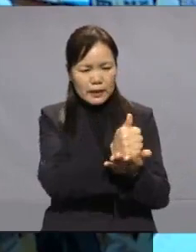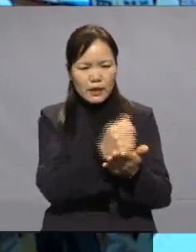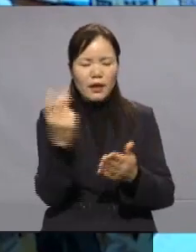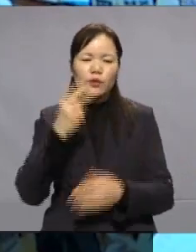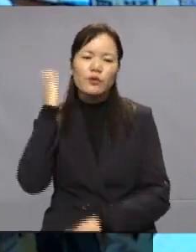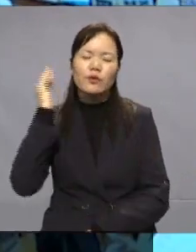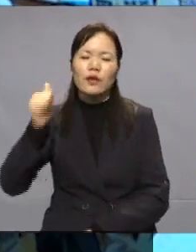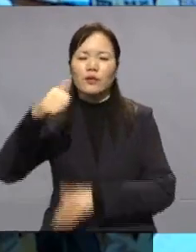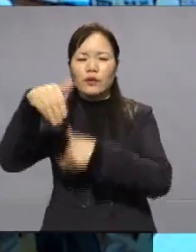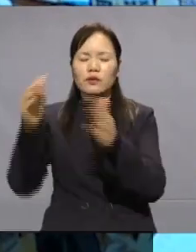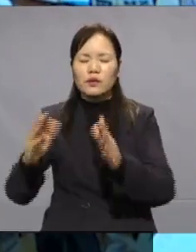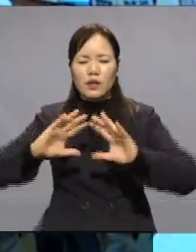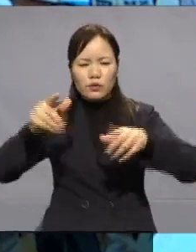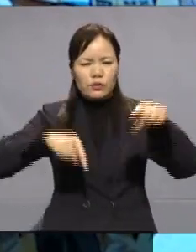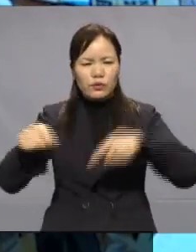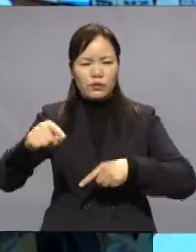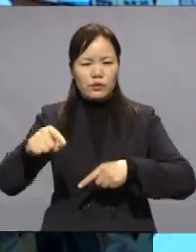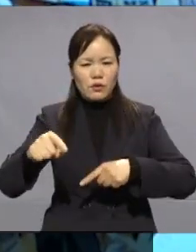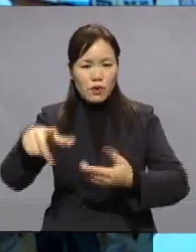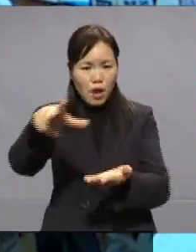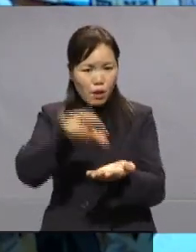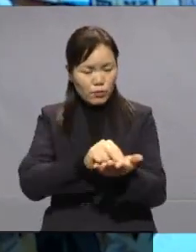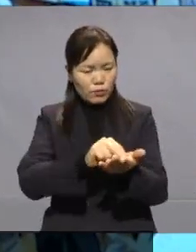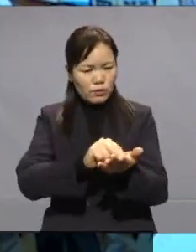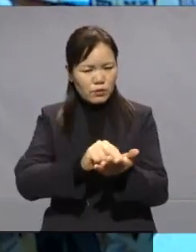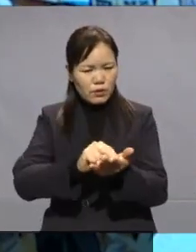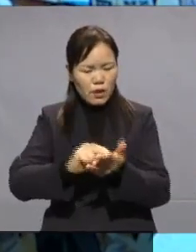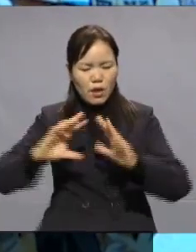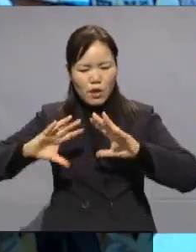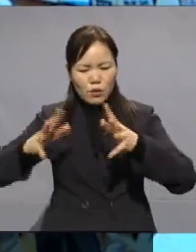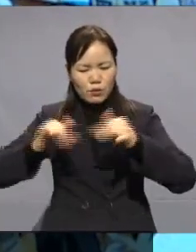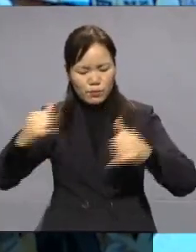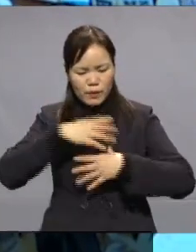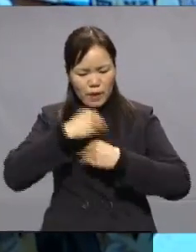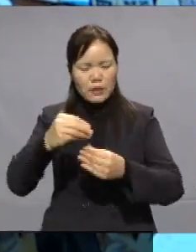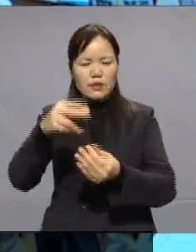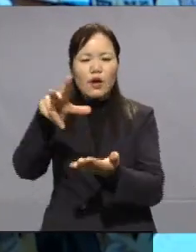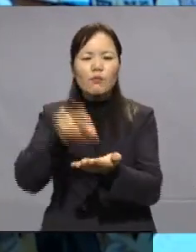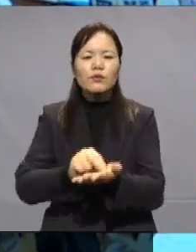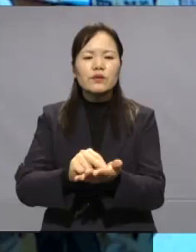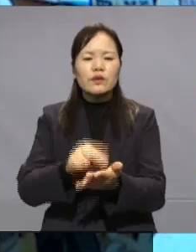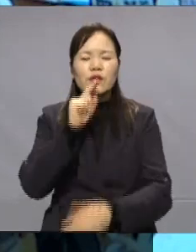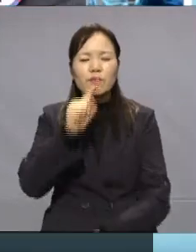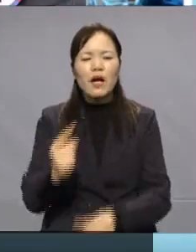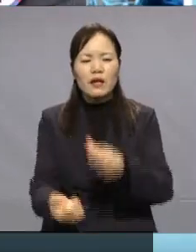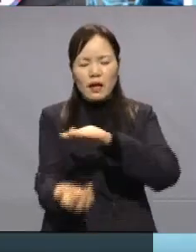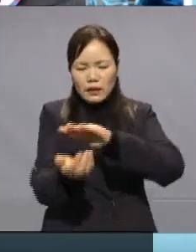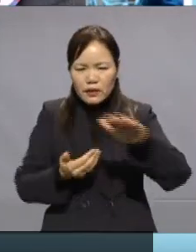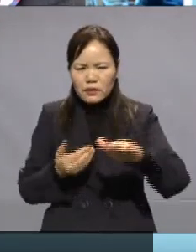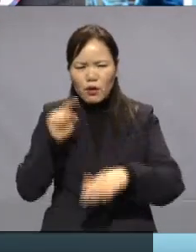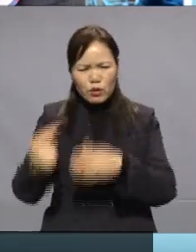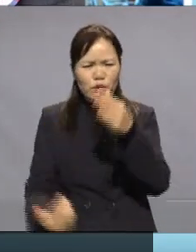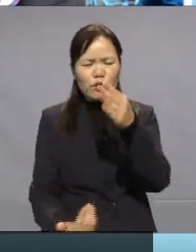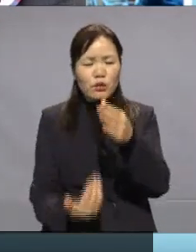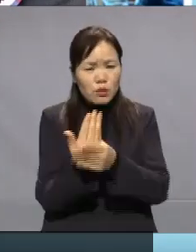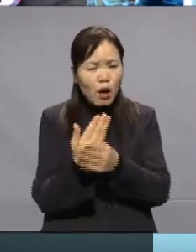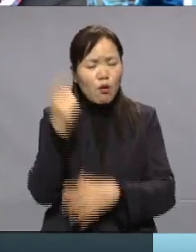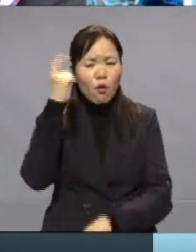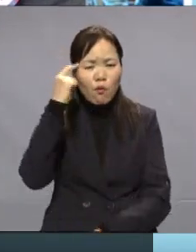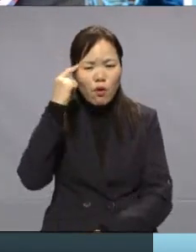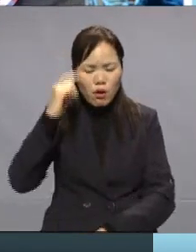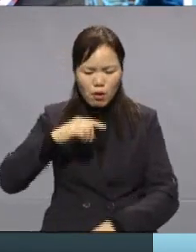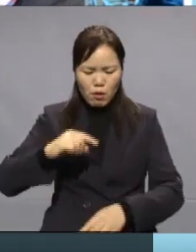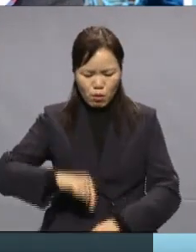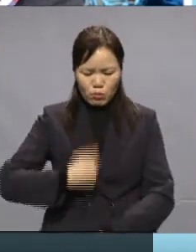국정의 공백이나 또 국민안전의 공백을 이야기 하기 전에 왜 이런 사태가 초래됐는지 한번 스스로